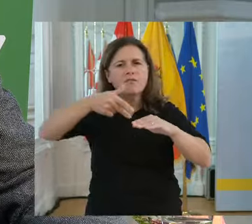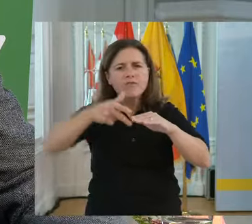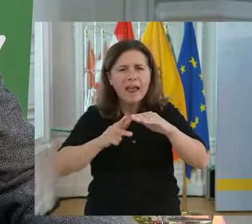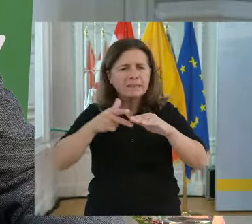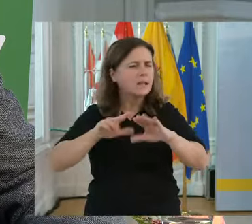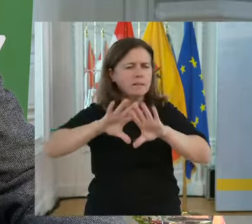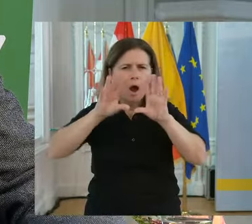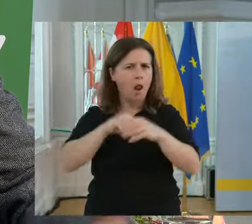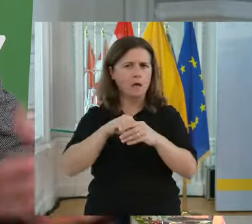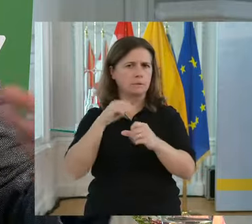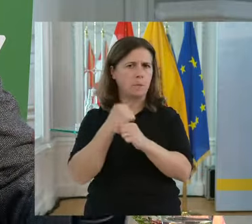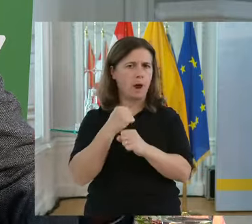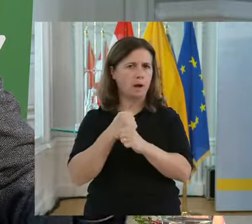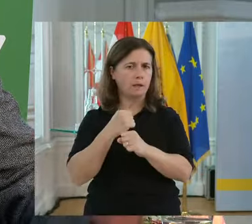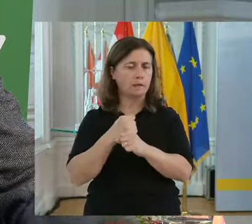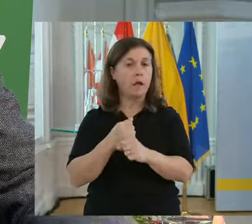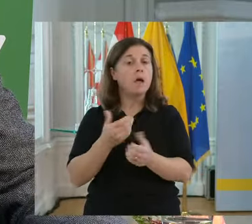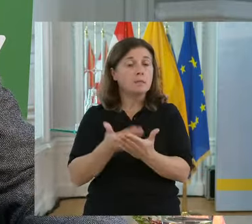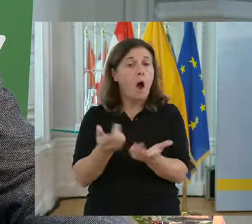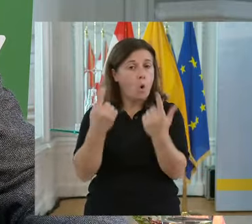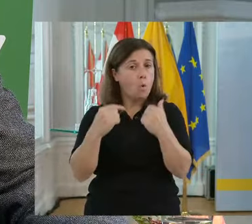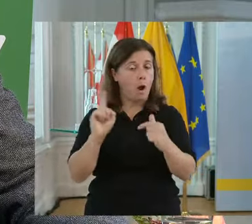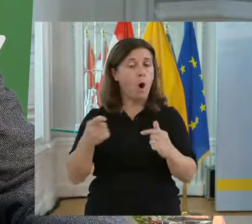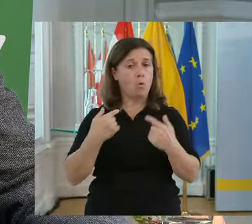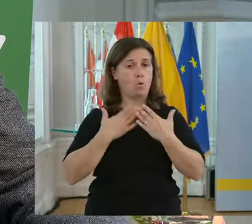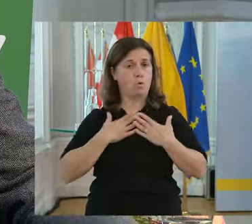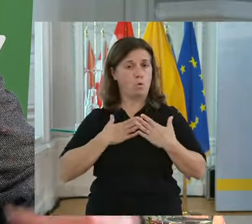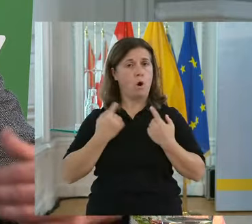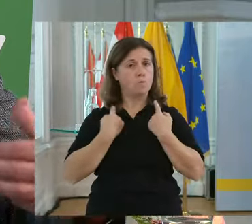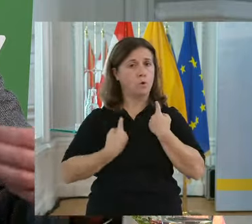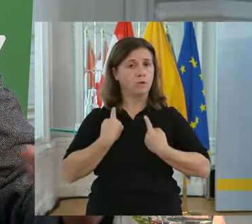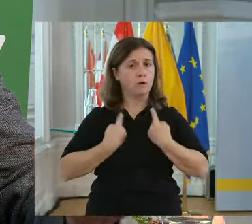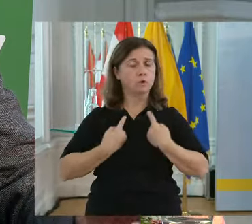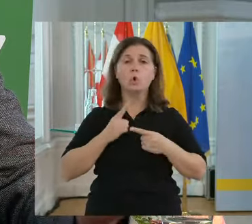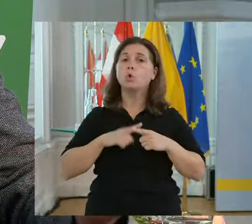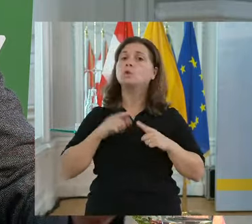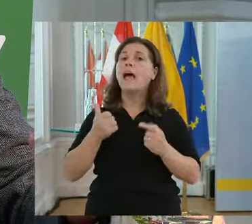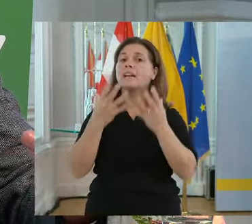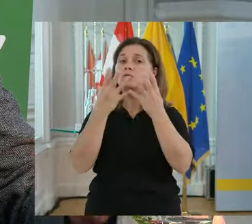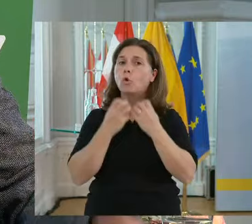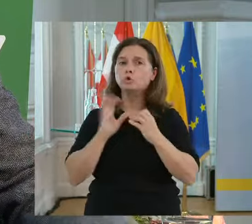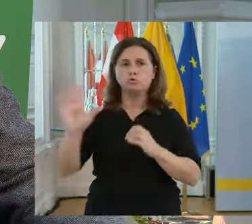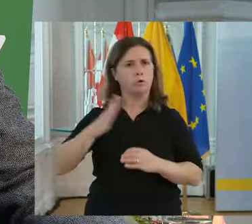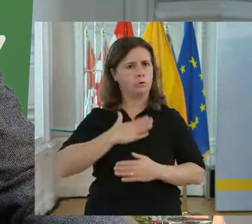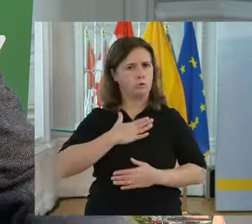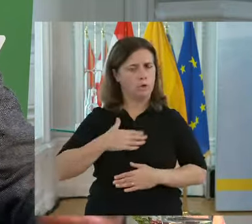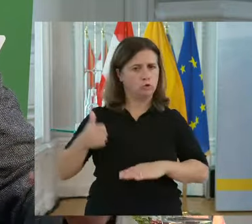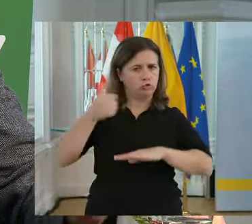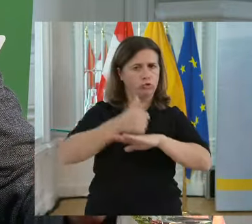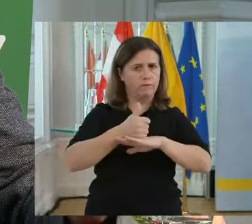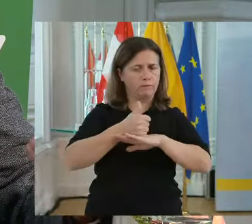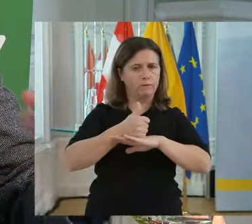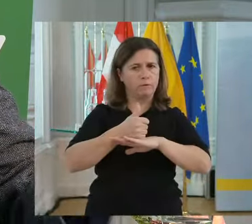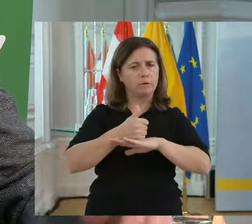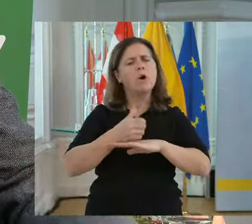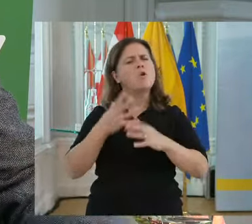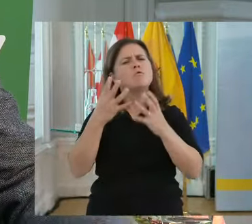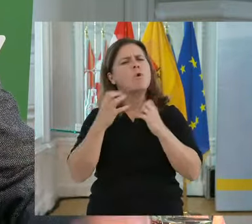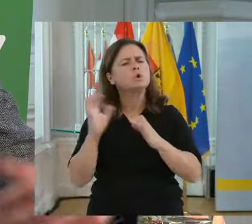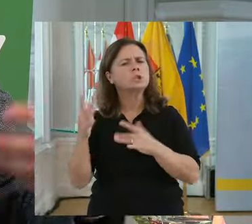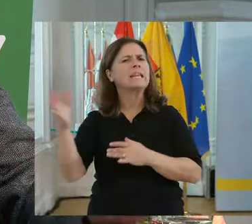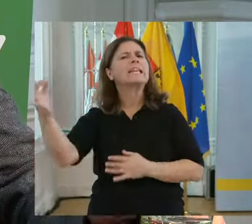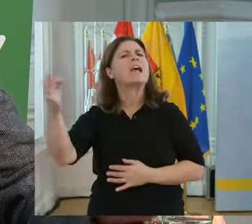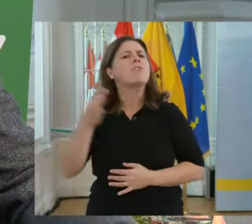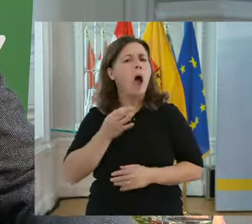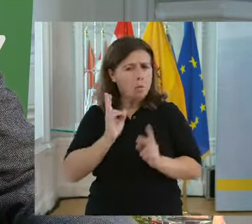alles. Und daraus auch die Motivation und natürlich ein Wunsch von unserem Eigentümer, oder Wunsch, er hat mich gefragt, ist